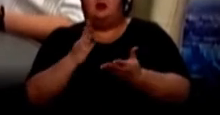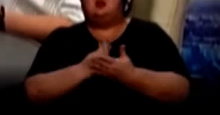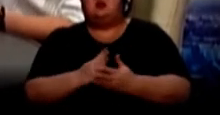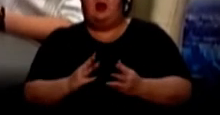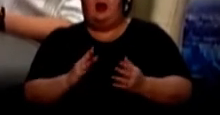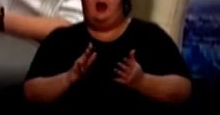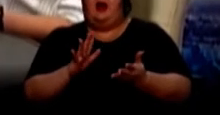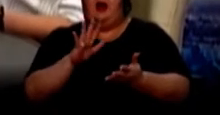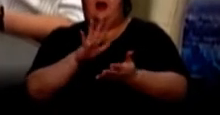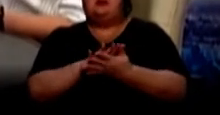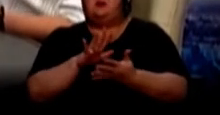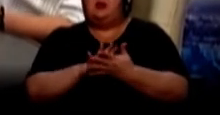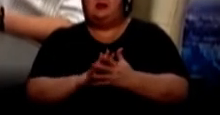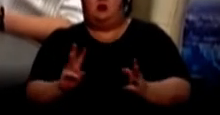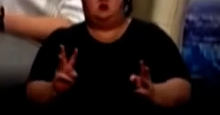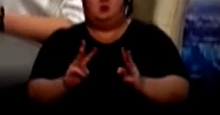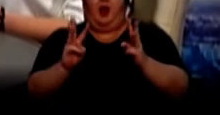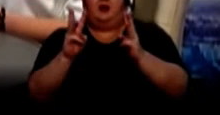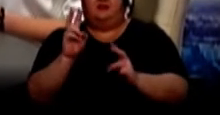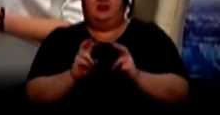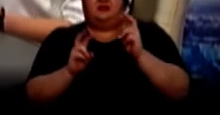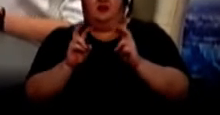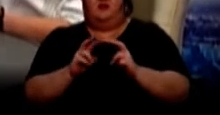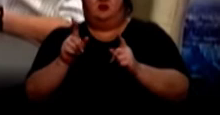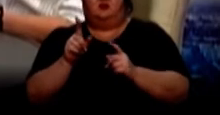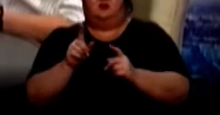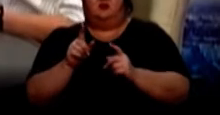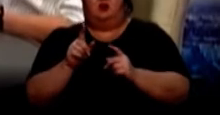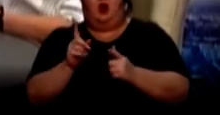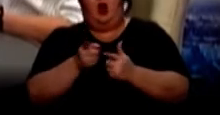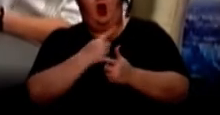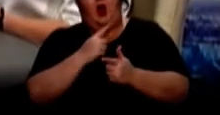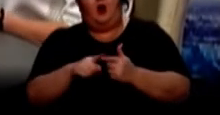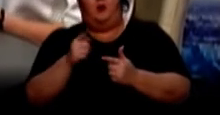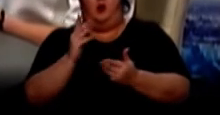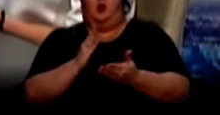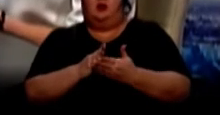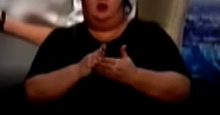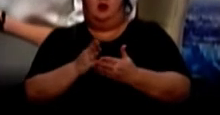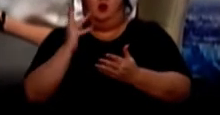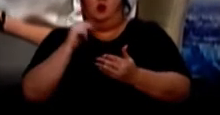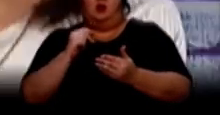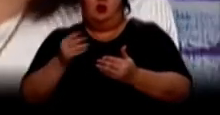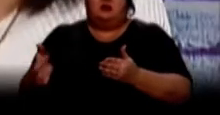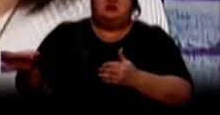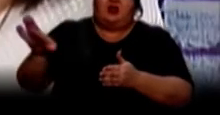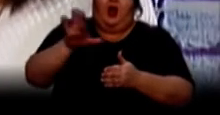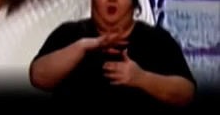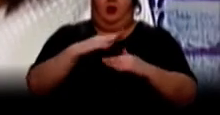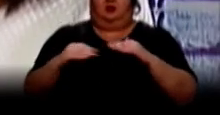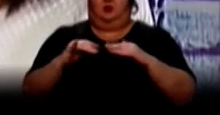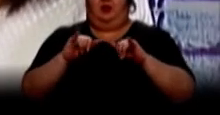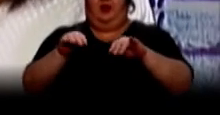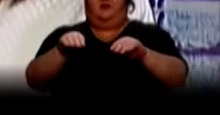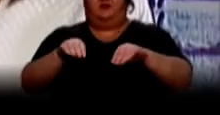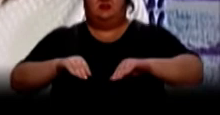завод, який у нас є лише під Києвом «Енергія», або, коли є практика, загортають це все землею і висаджують